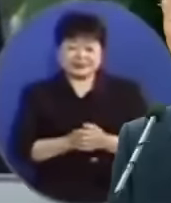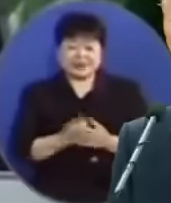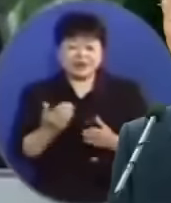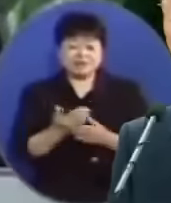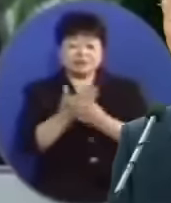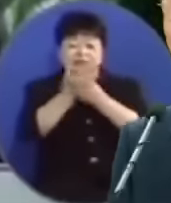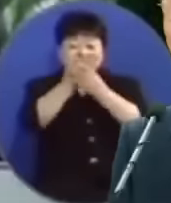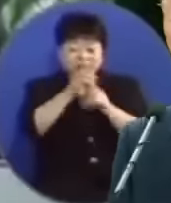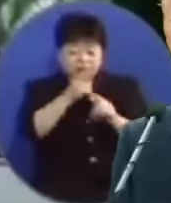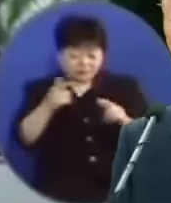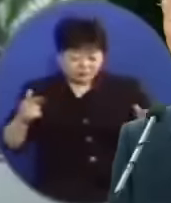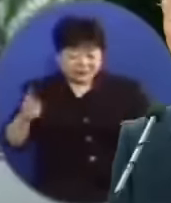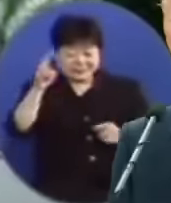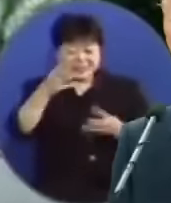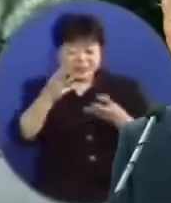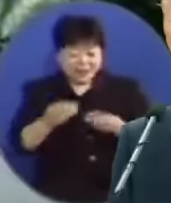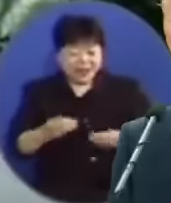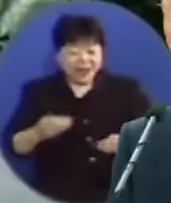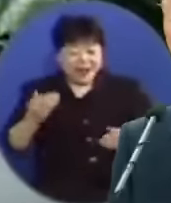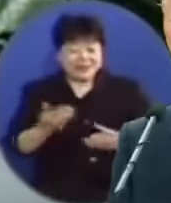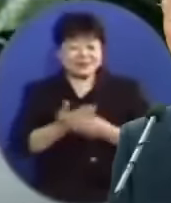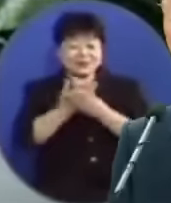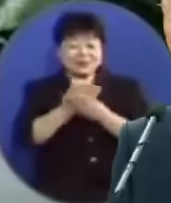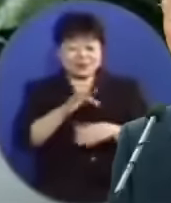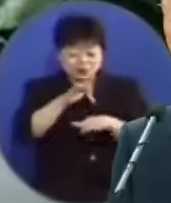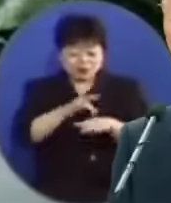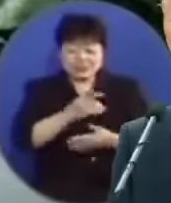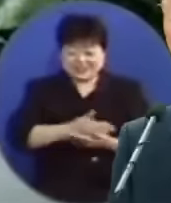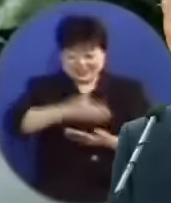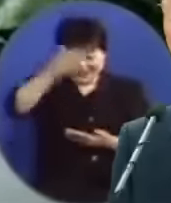일어날 때는 찬양을 많이 하고 귀신이 쫓겨나는데,